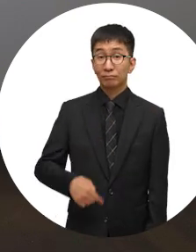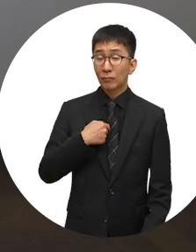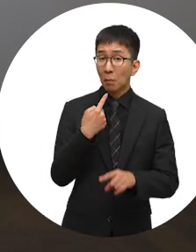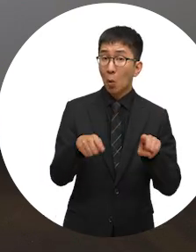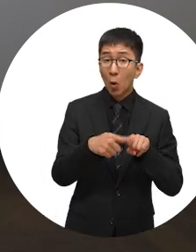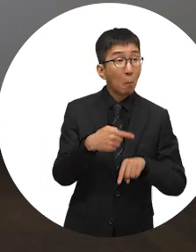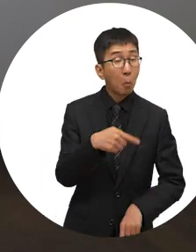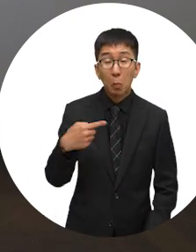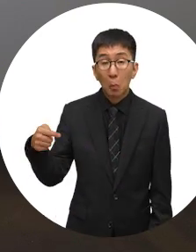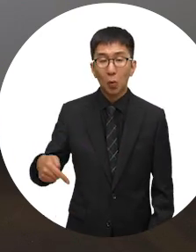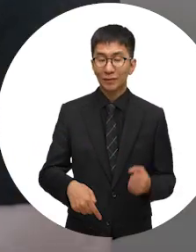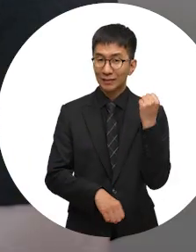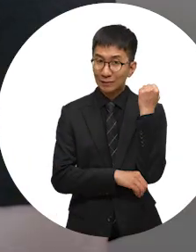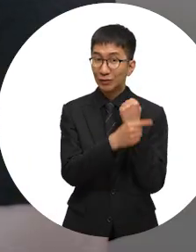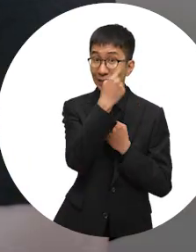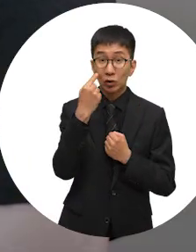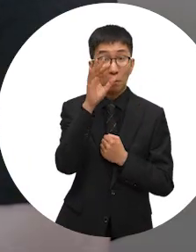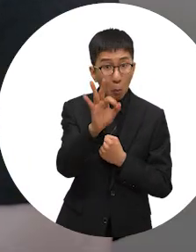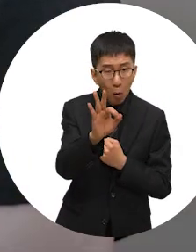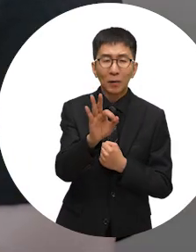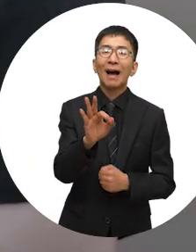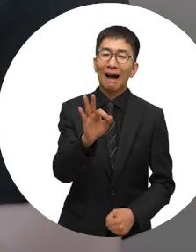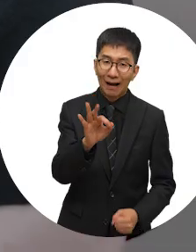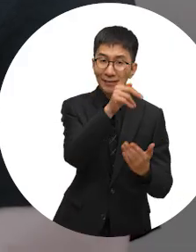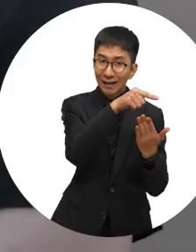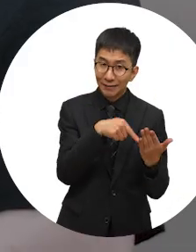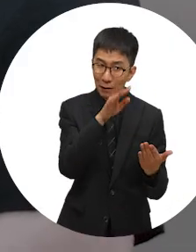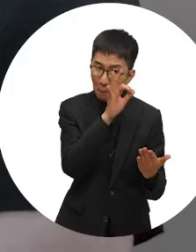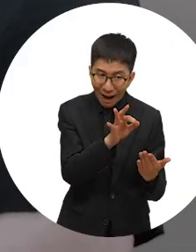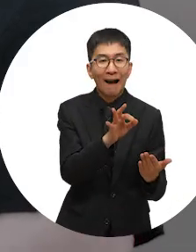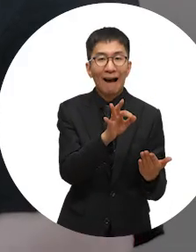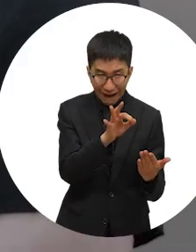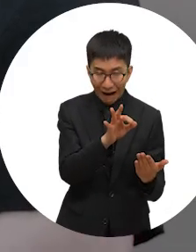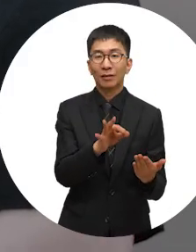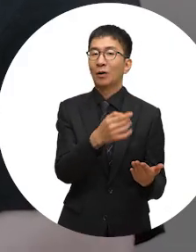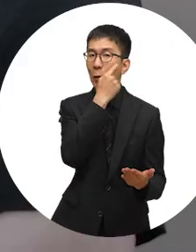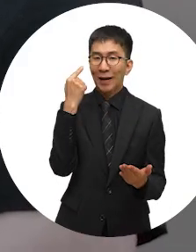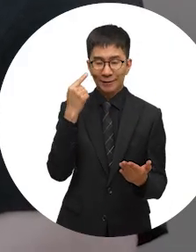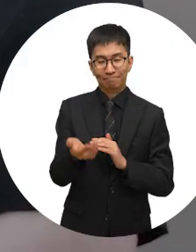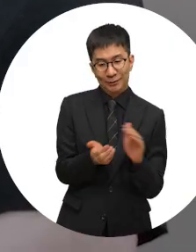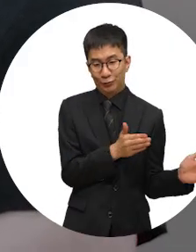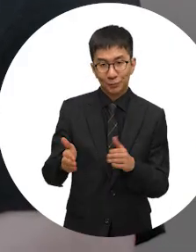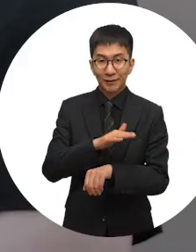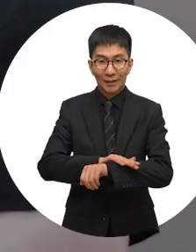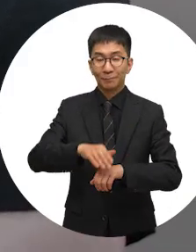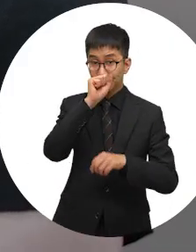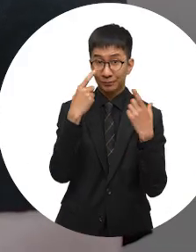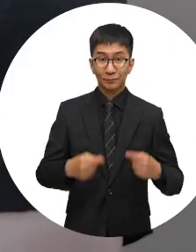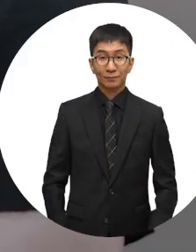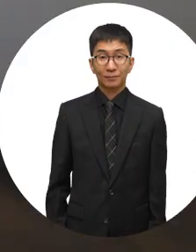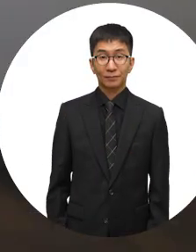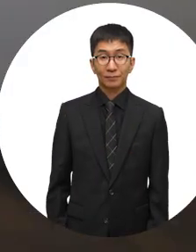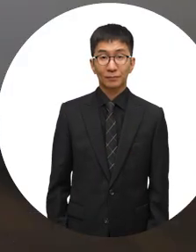항목에 평가받는지 살펴보고 그에 타당한 근거가 있는지 서류평가 항목 체크리스트를 통해 확인하는 작업을 가졌으면